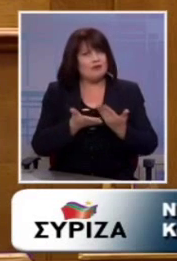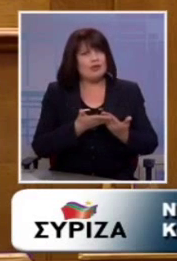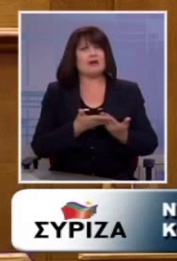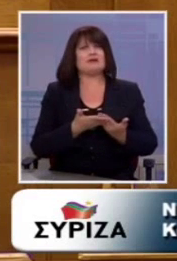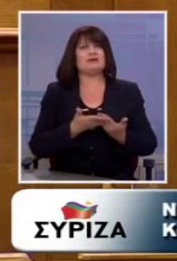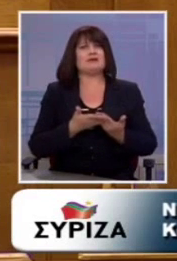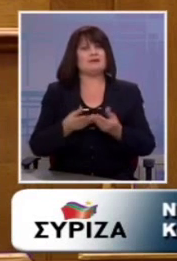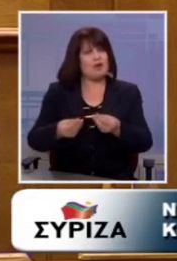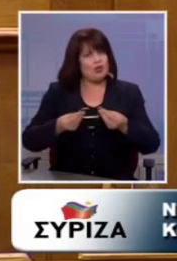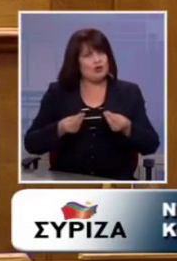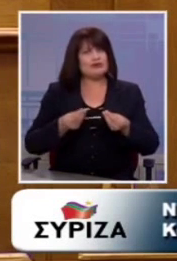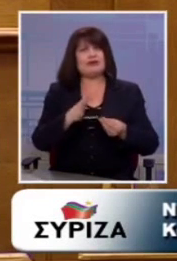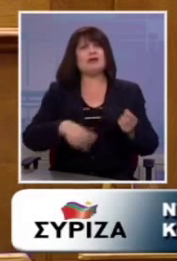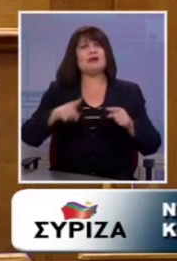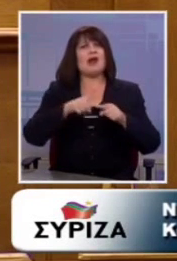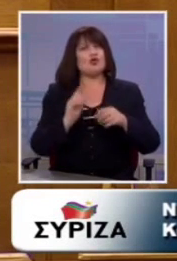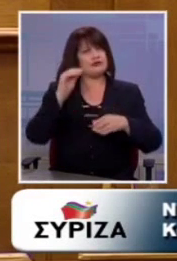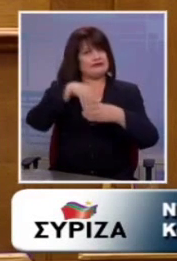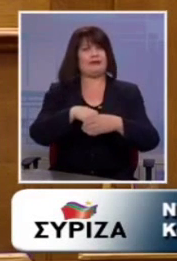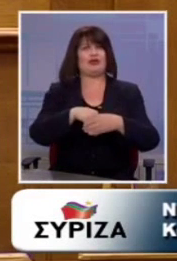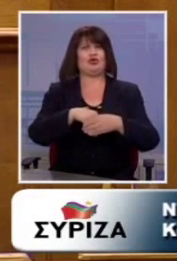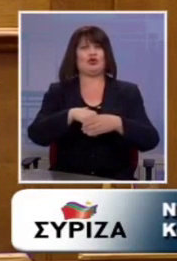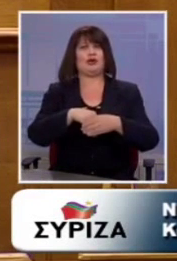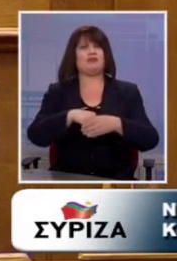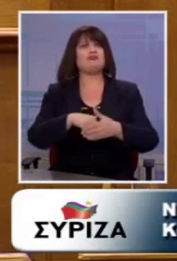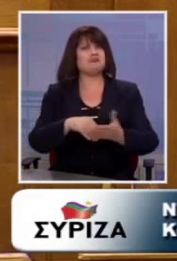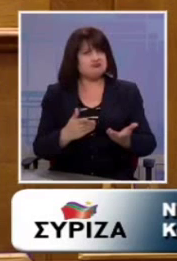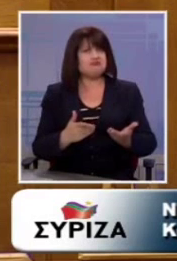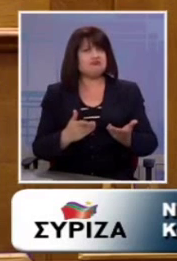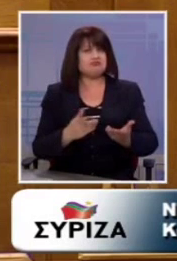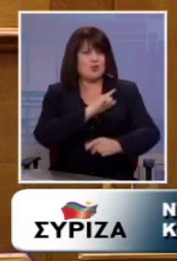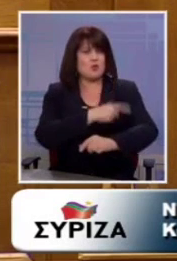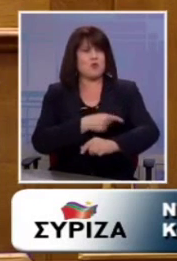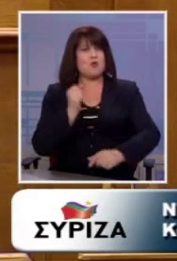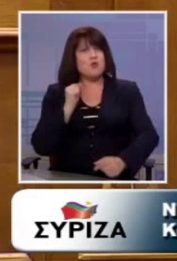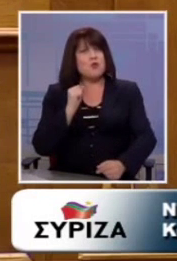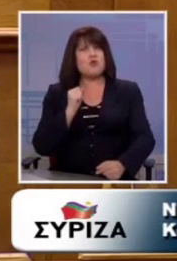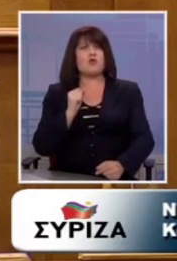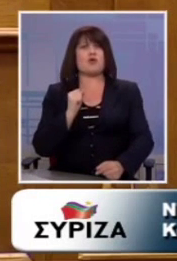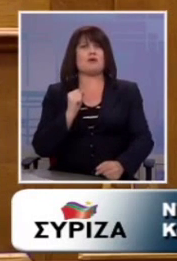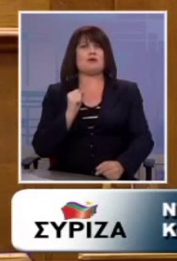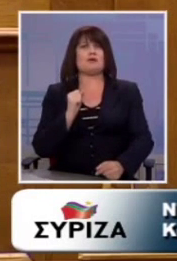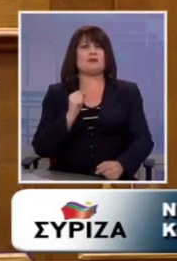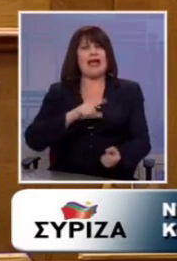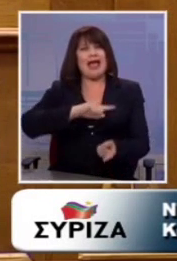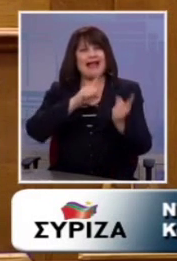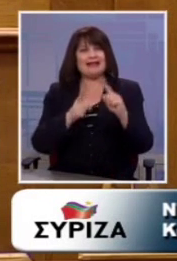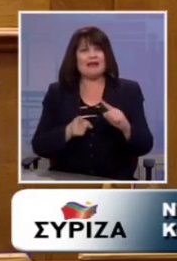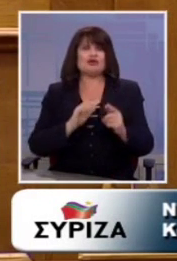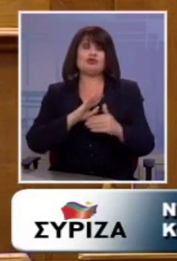λαϊκή συμμετοχή, να δημιουργήσει ένα κύμα σε αντίθεση με την απάθεια και την